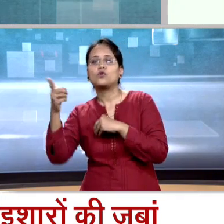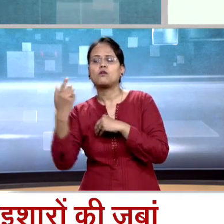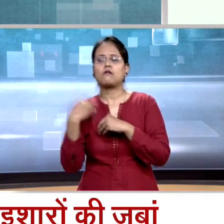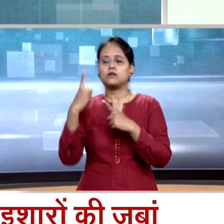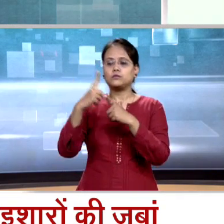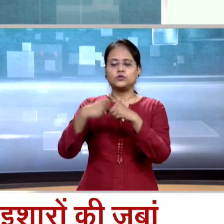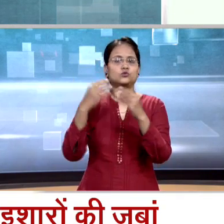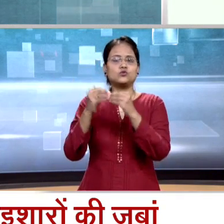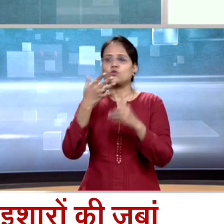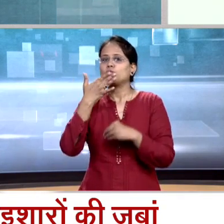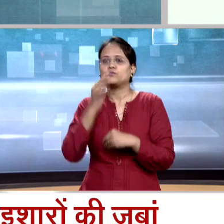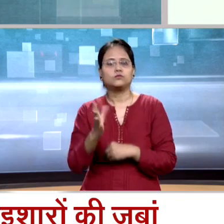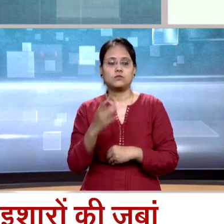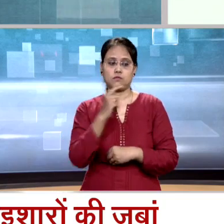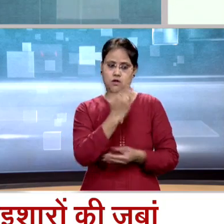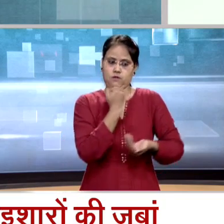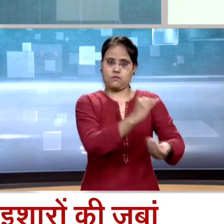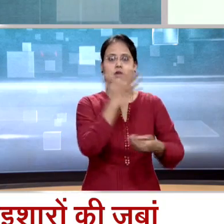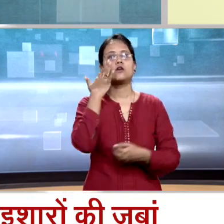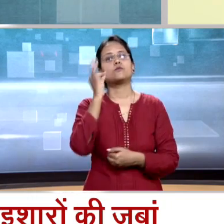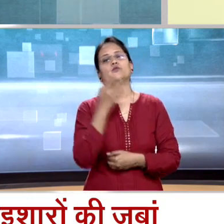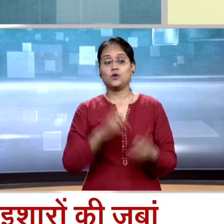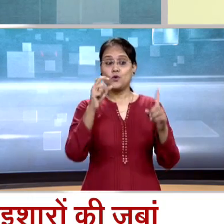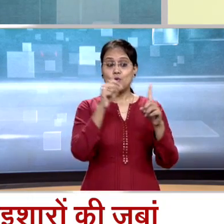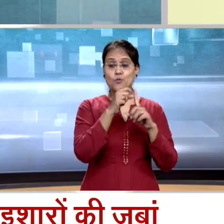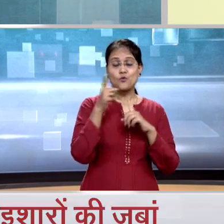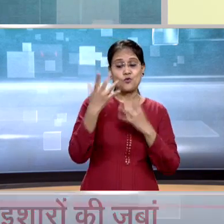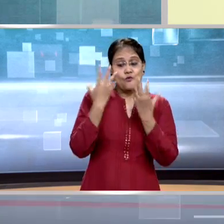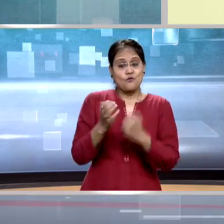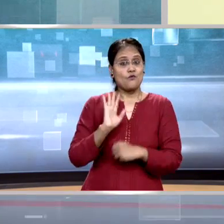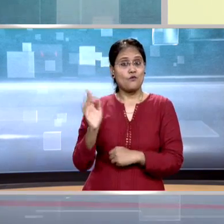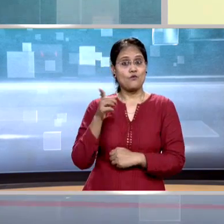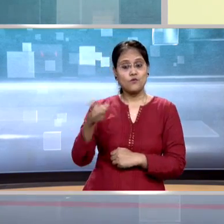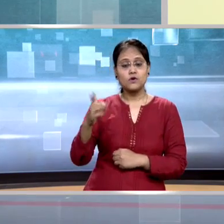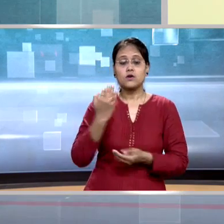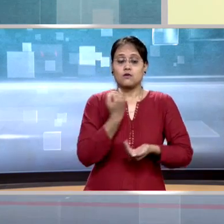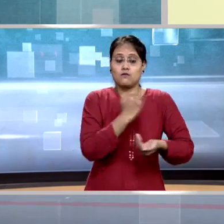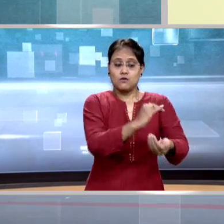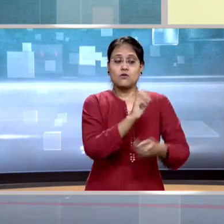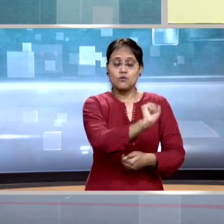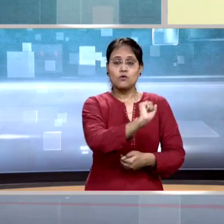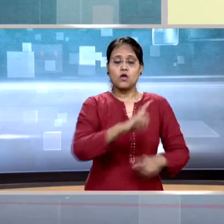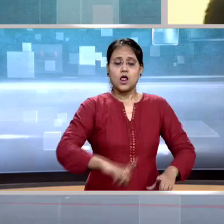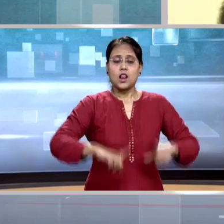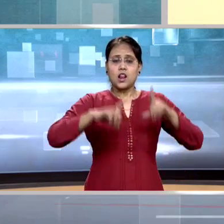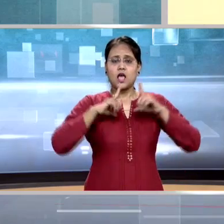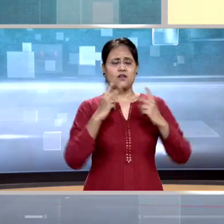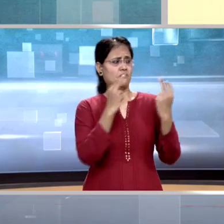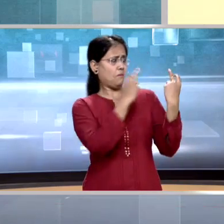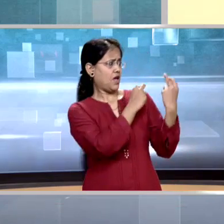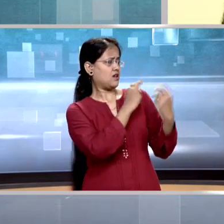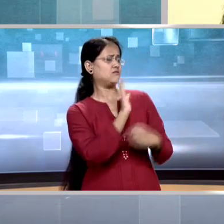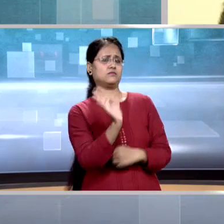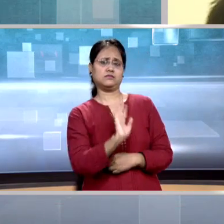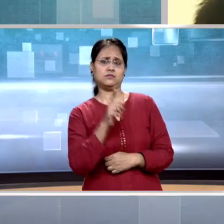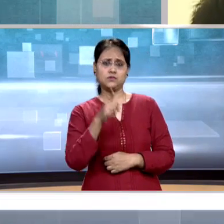तो फिर मैंने सोचा कि मेरे लिए जॉब ज़रूरी नहीं है, मेरे लिए मेरा बच्चा ज़रूरी है। पूजा नहीं चाहती हैं कि उनके बेटे को जीवन में कभी